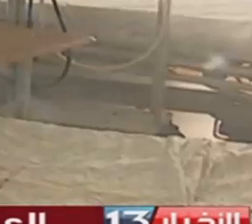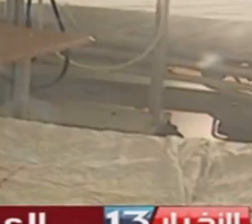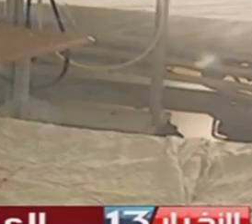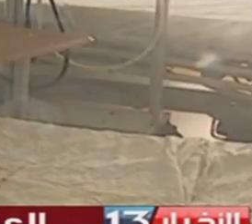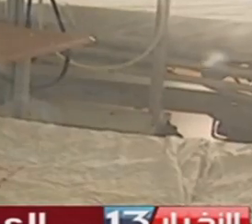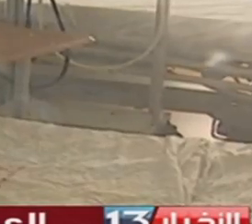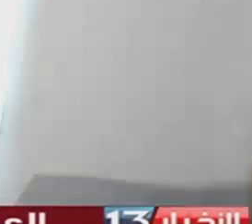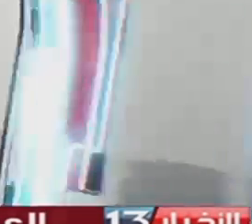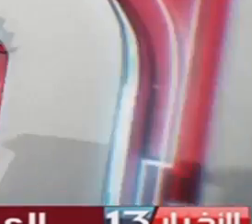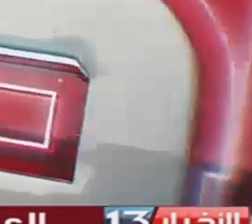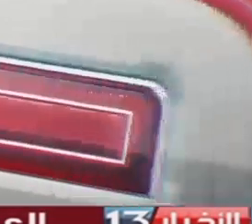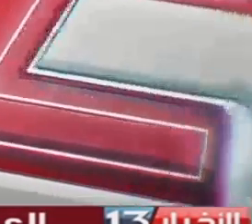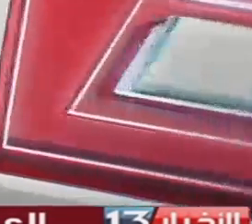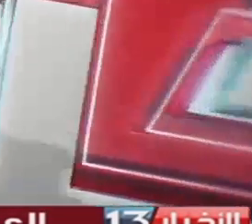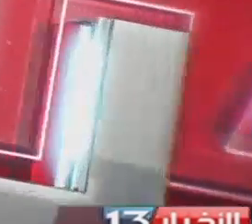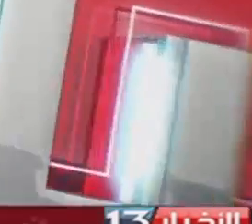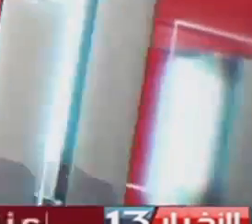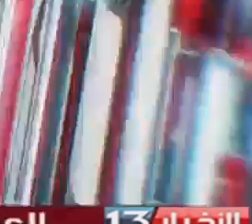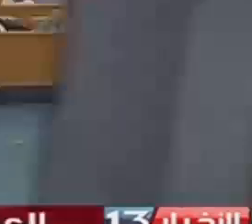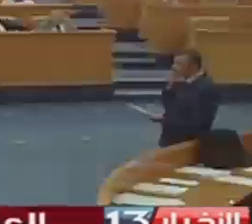وحيدة من الخارج.